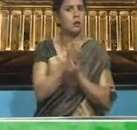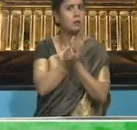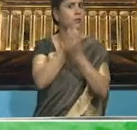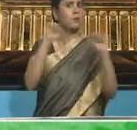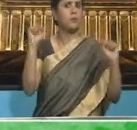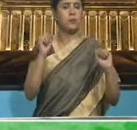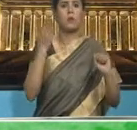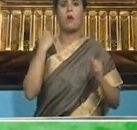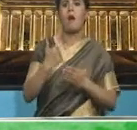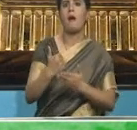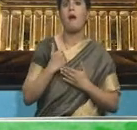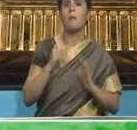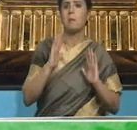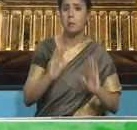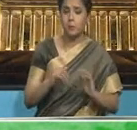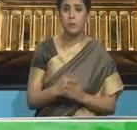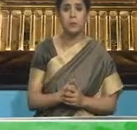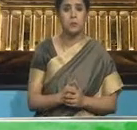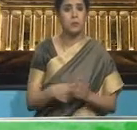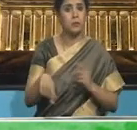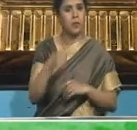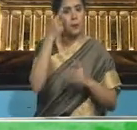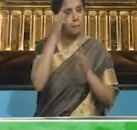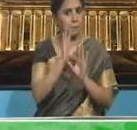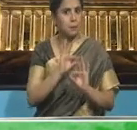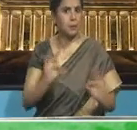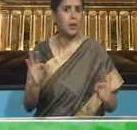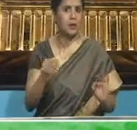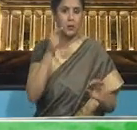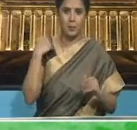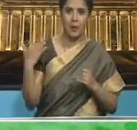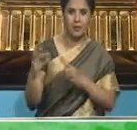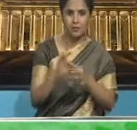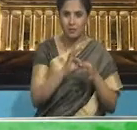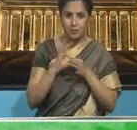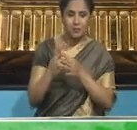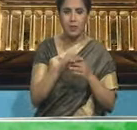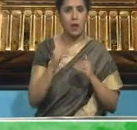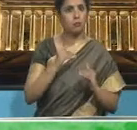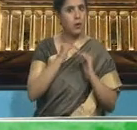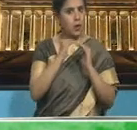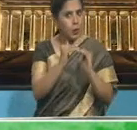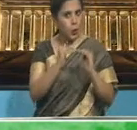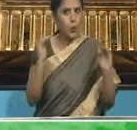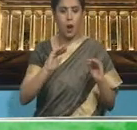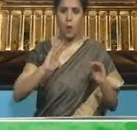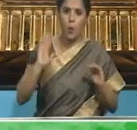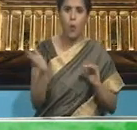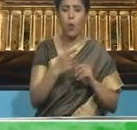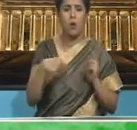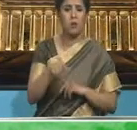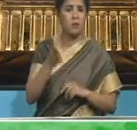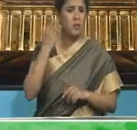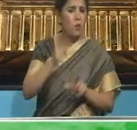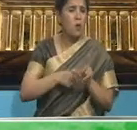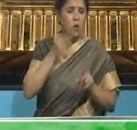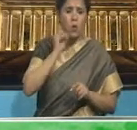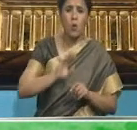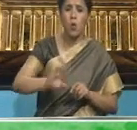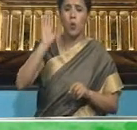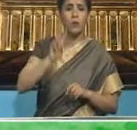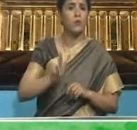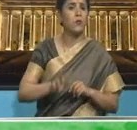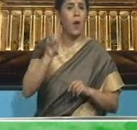में मदद की। शांति, बंधुता और समानता के हमारे सदियों पुराने मूल्यों